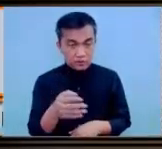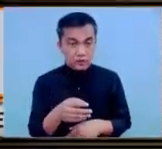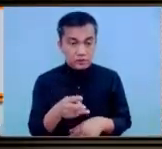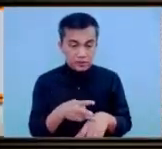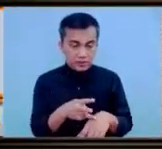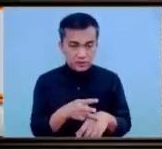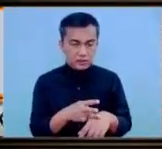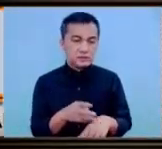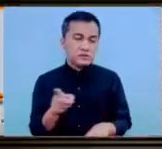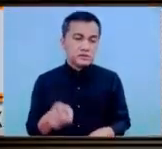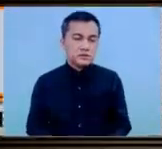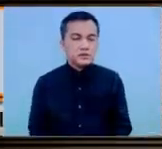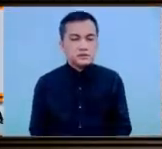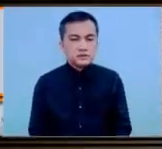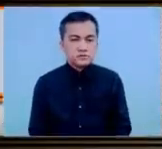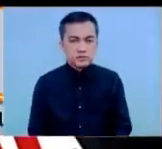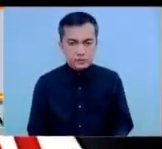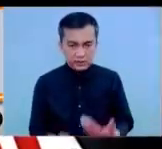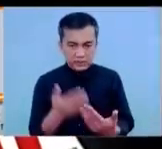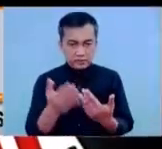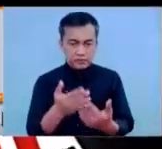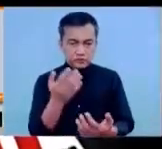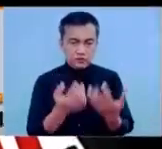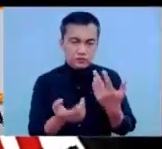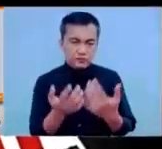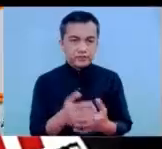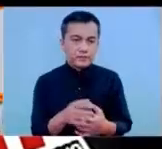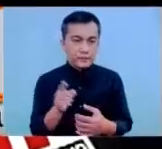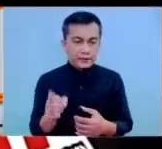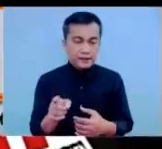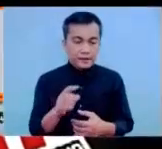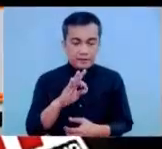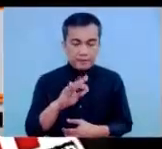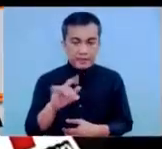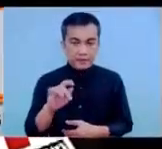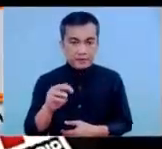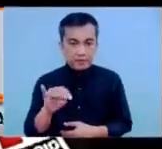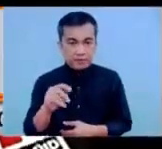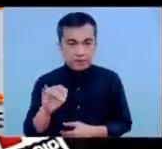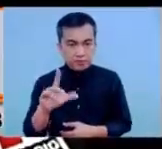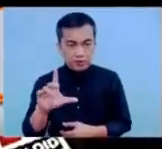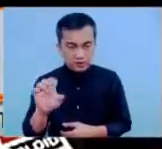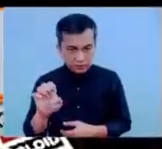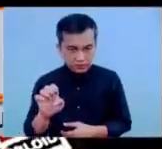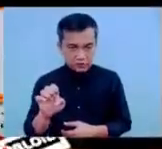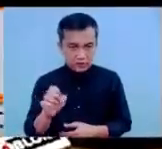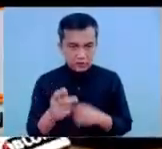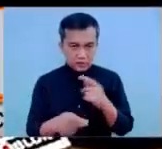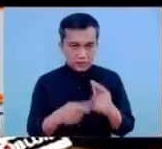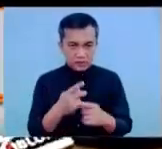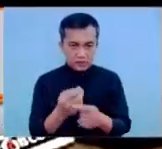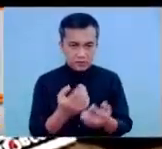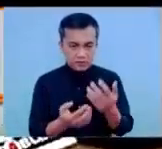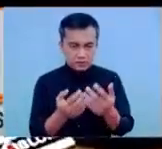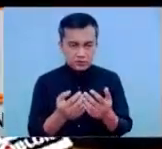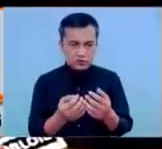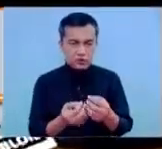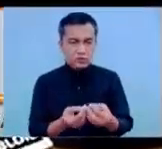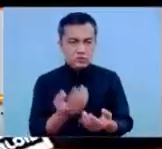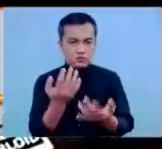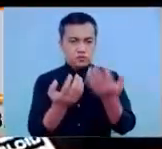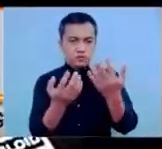is flammable po yan. So kaya po yung klase po ng apoy at usok na nakikita nyo ay ganun na lang po